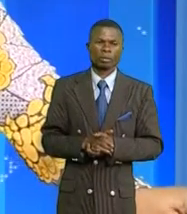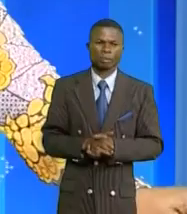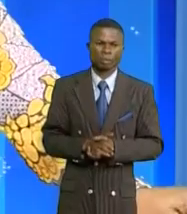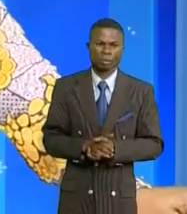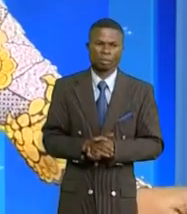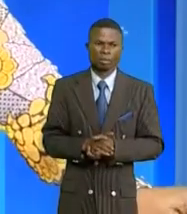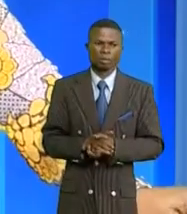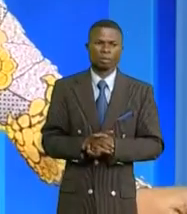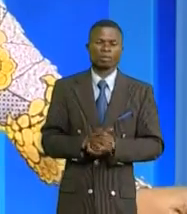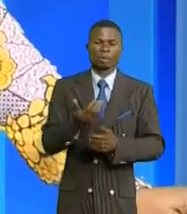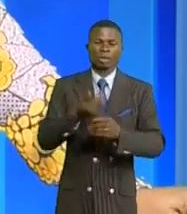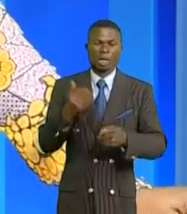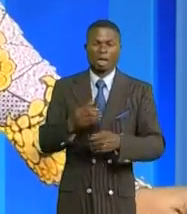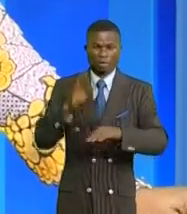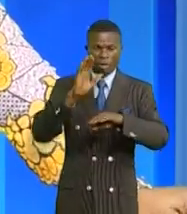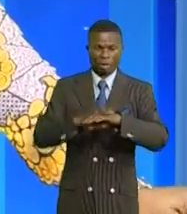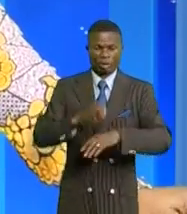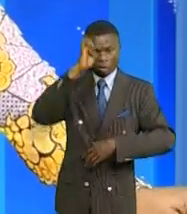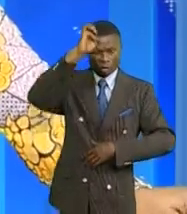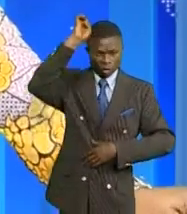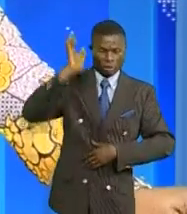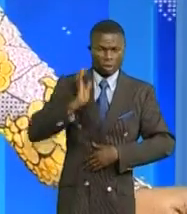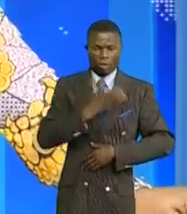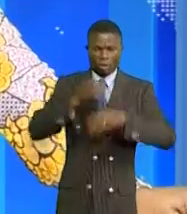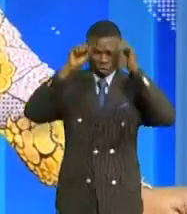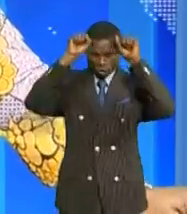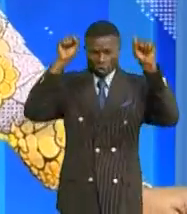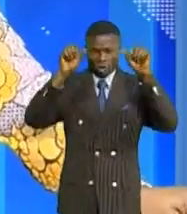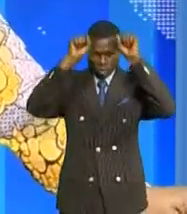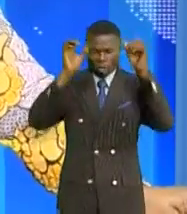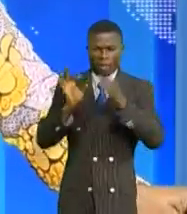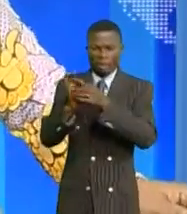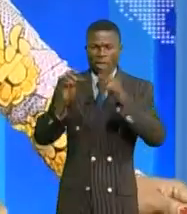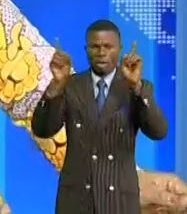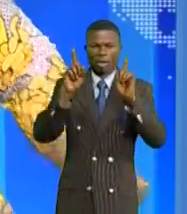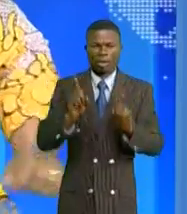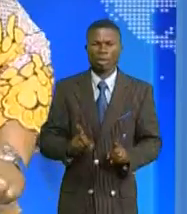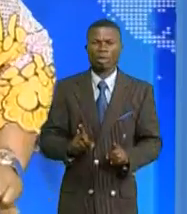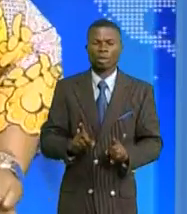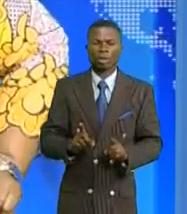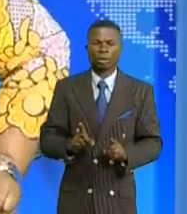Et bien avant de se rendre en Éthiopie, le président de la RDC et président en exercice de l'Union africaine